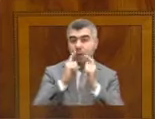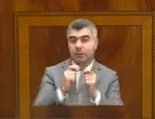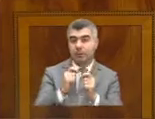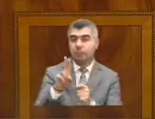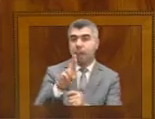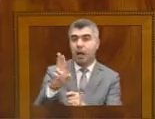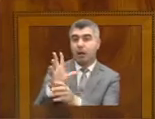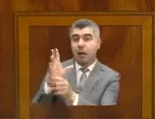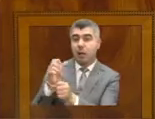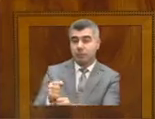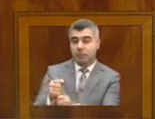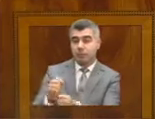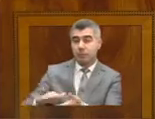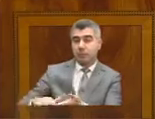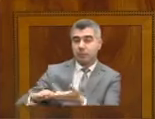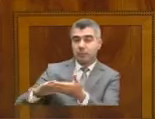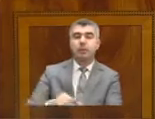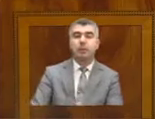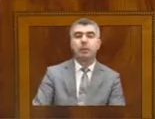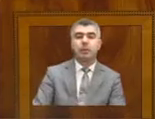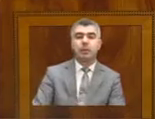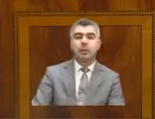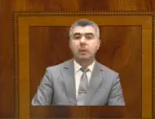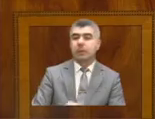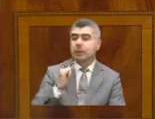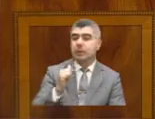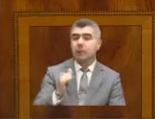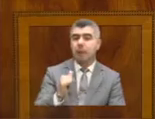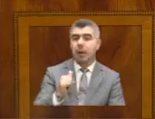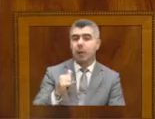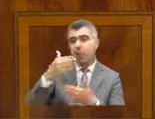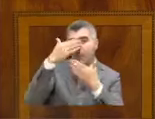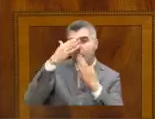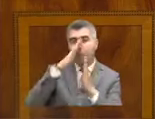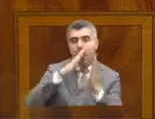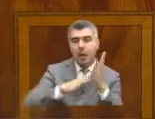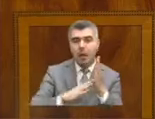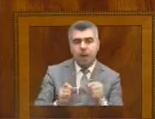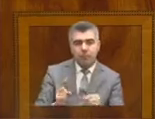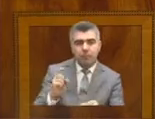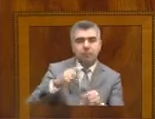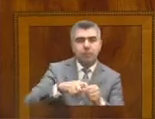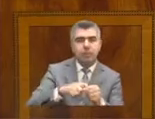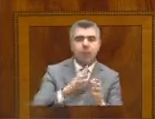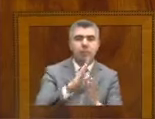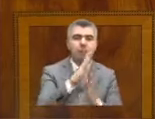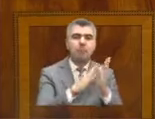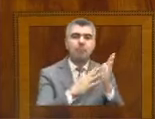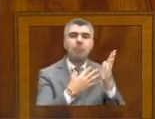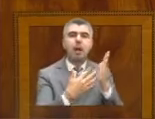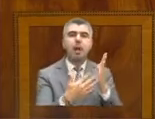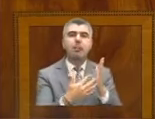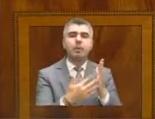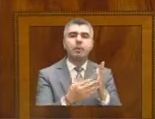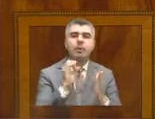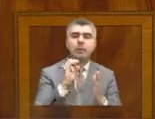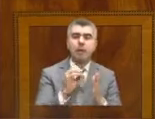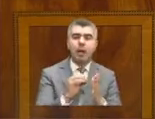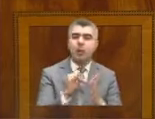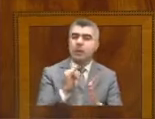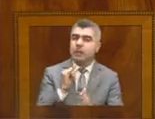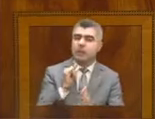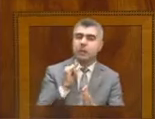الحكيمة والمتبصرة، فقد تمكنت بلادنا من الانخراط في برنامج تحديث طموح